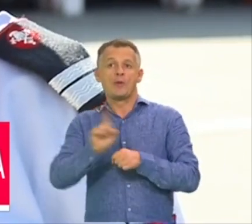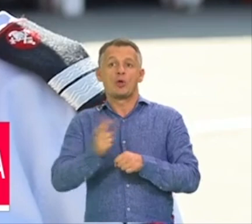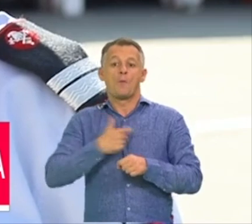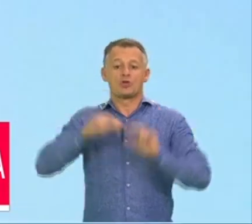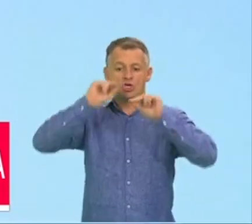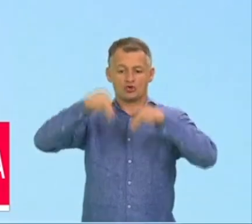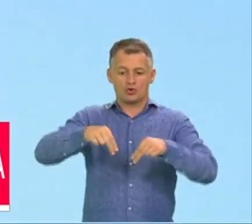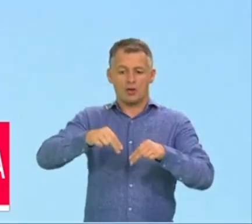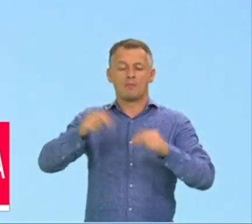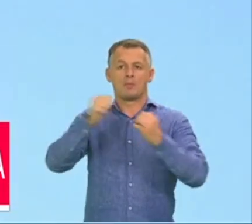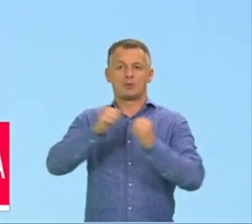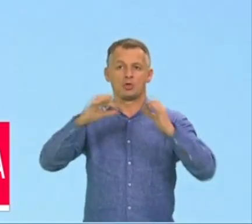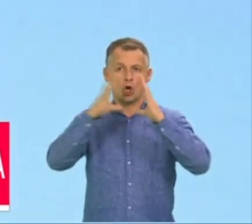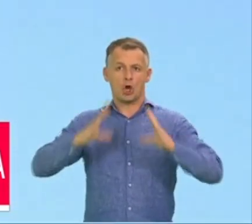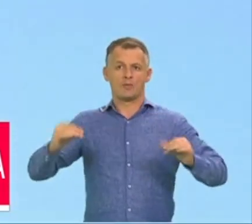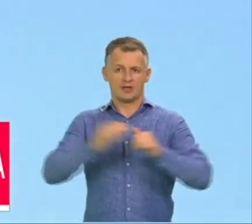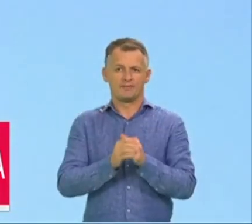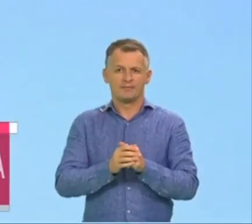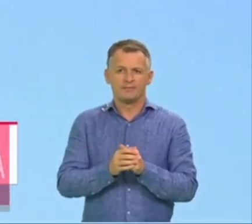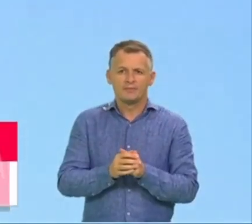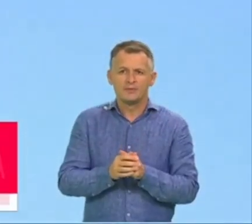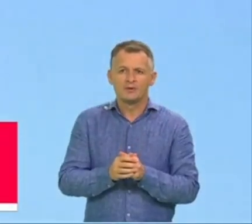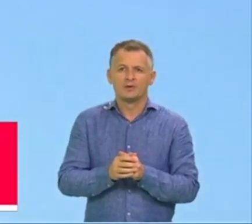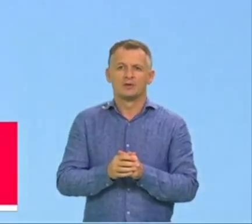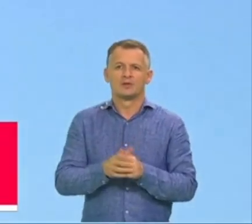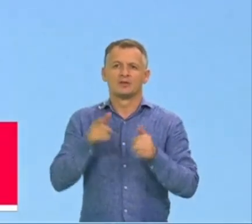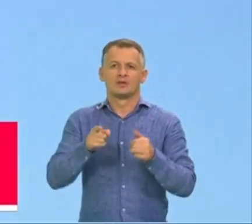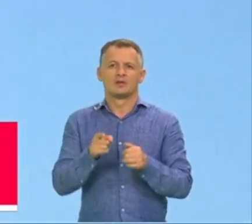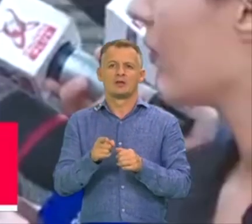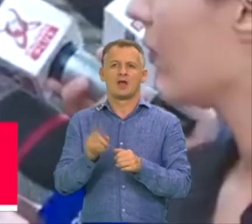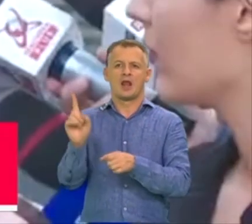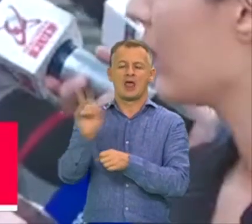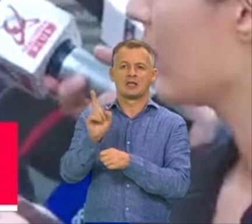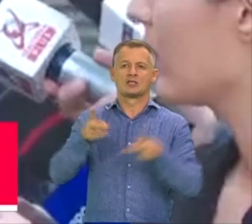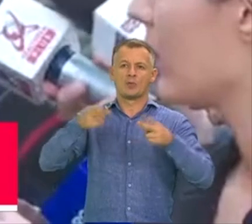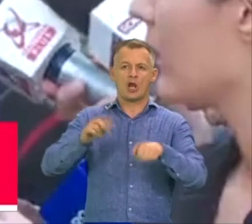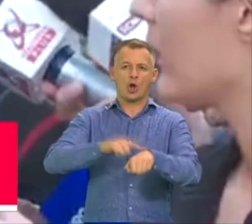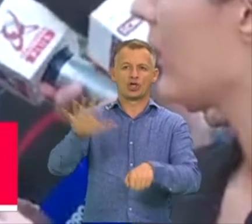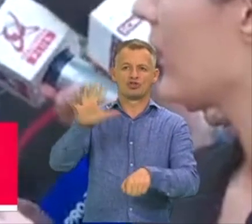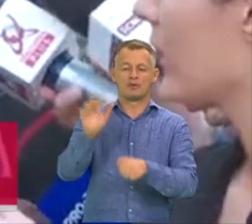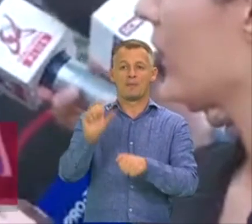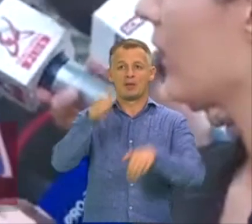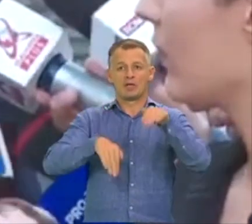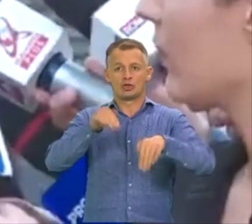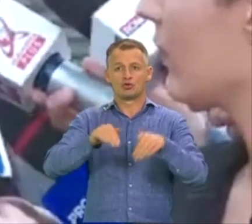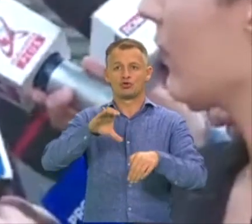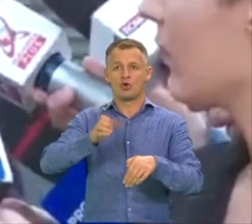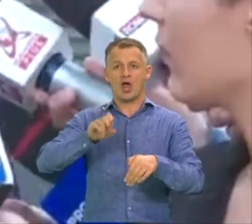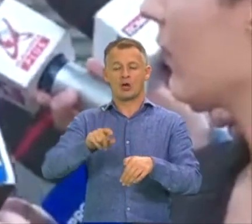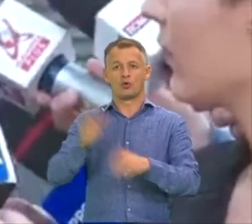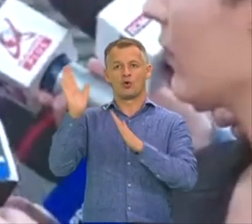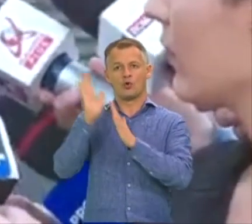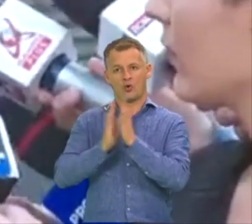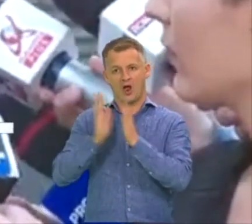teritoriul național. Starea de prealertă aeriană în aceste zone a încetat la ora 5. Premierul Marcel Ciolacu face apel la calm. Nu ne